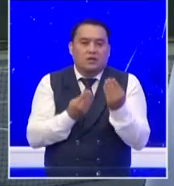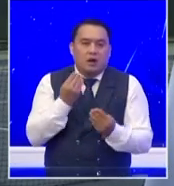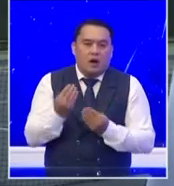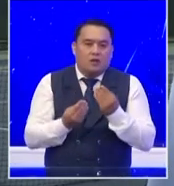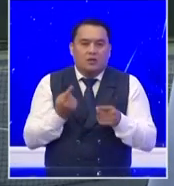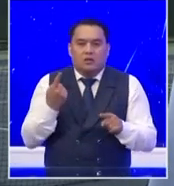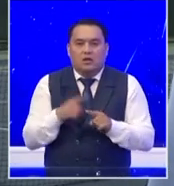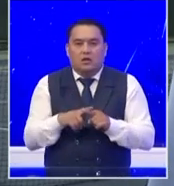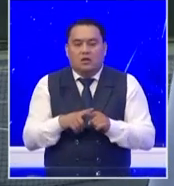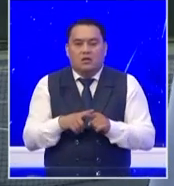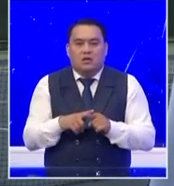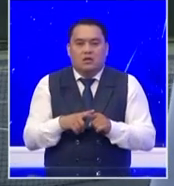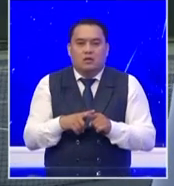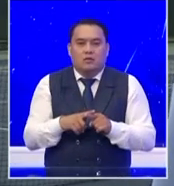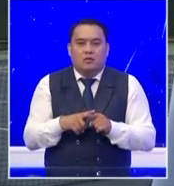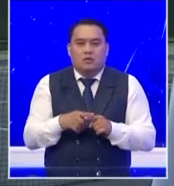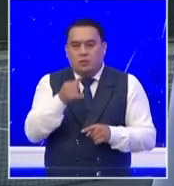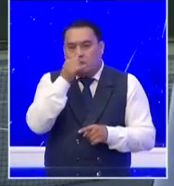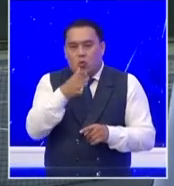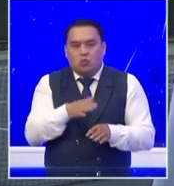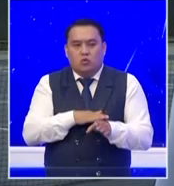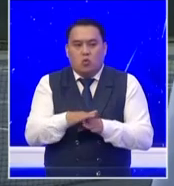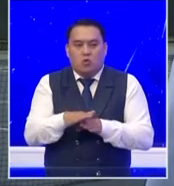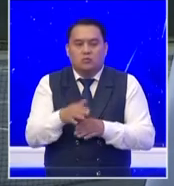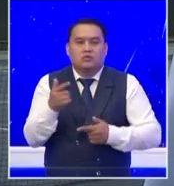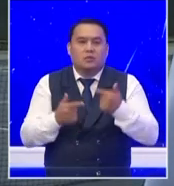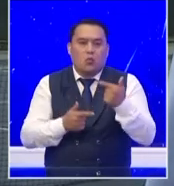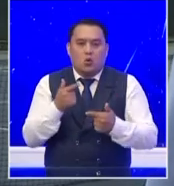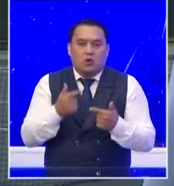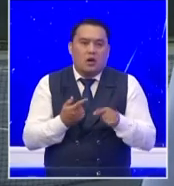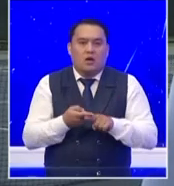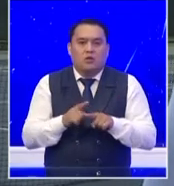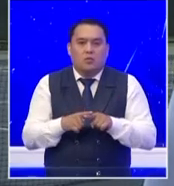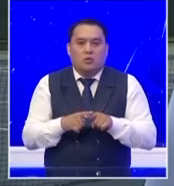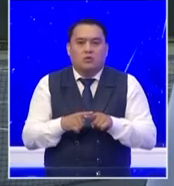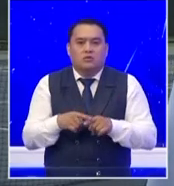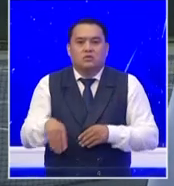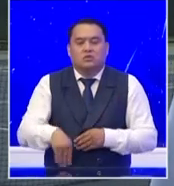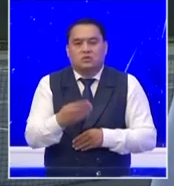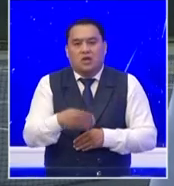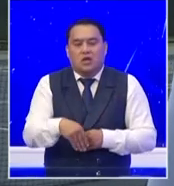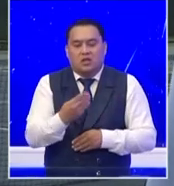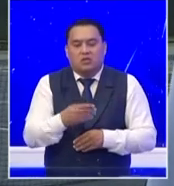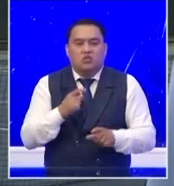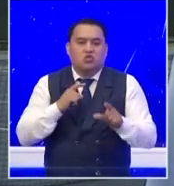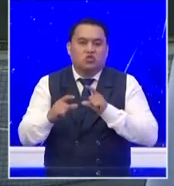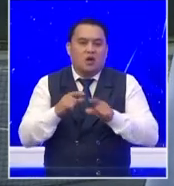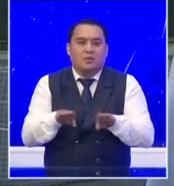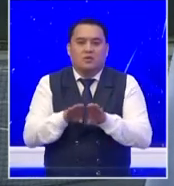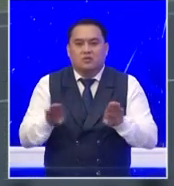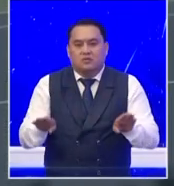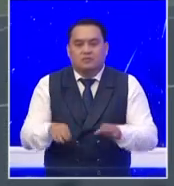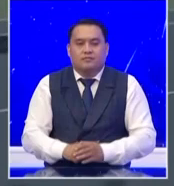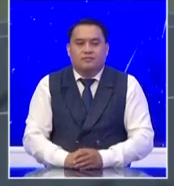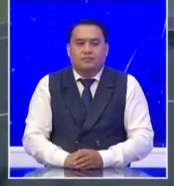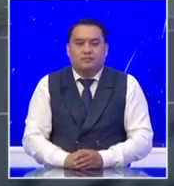тебя техника ни была, ты просто не справишься с более умным соперником. Поэтому недаром теннис называют шахматами на